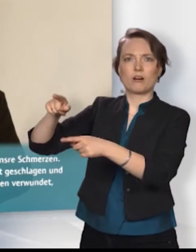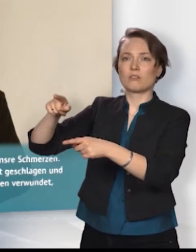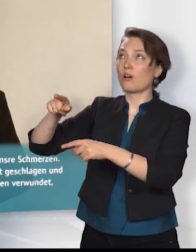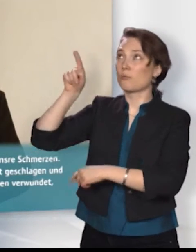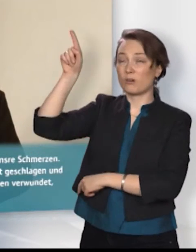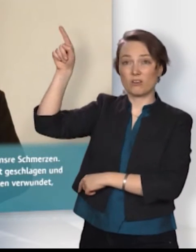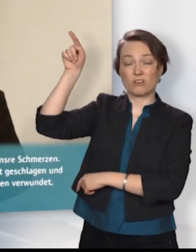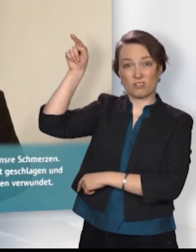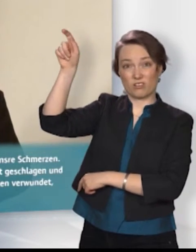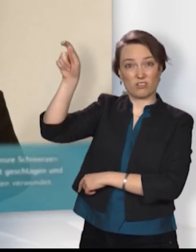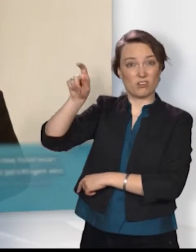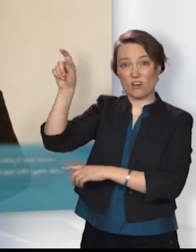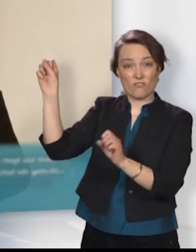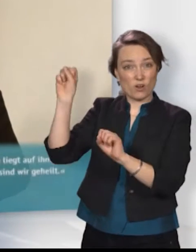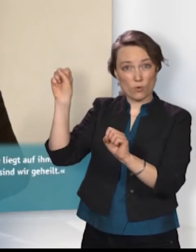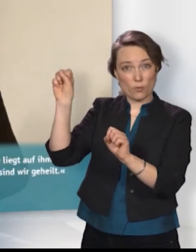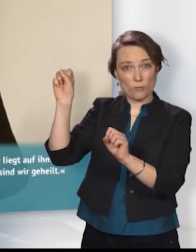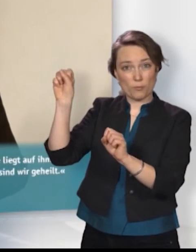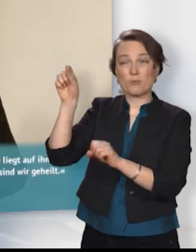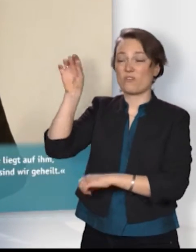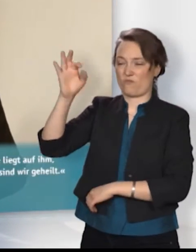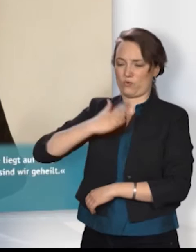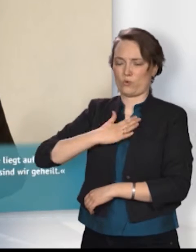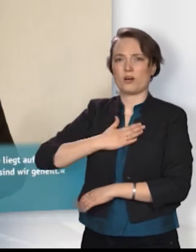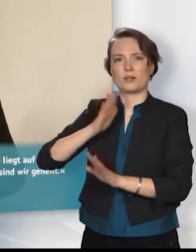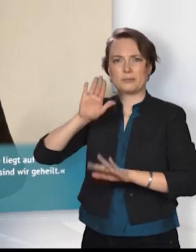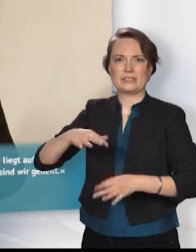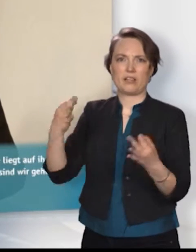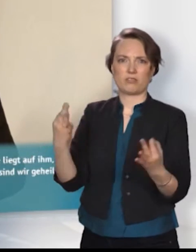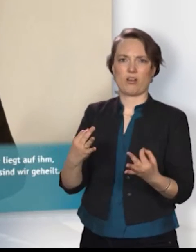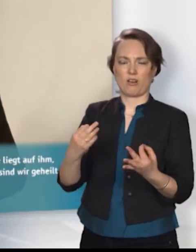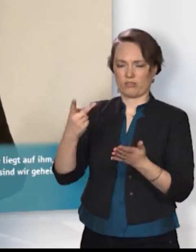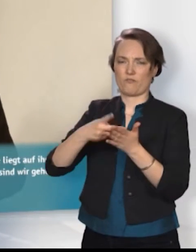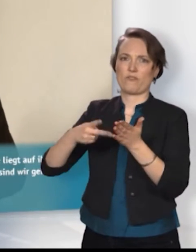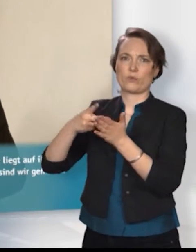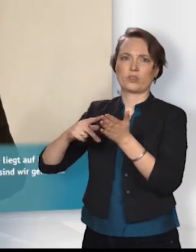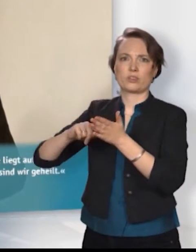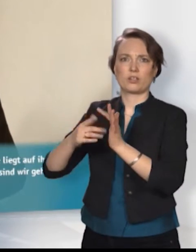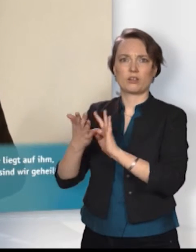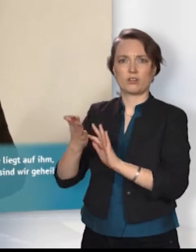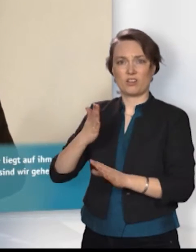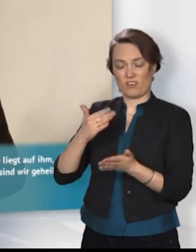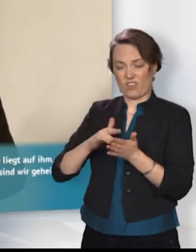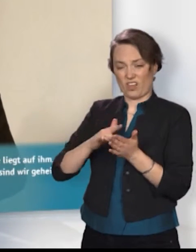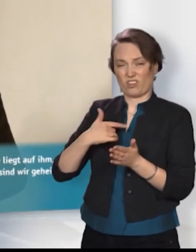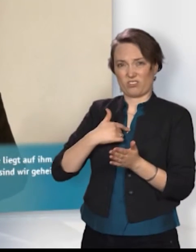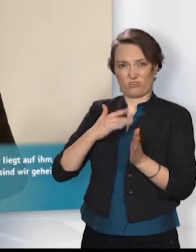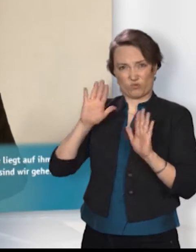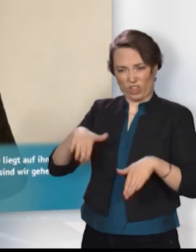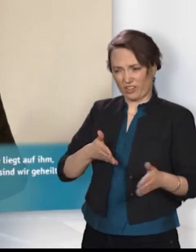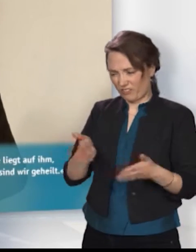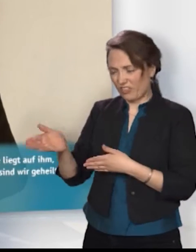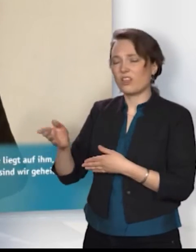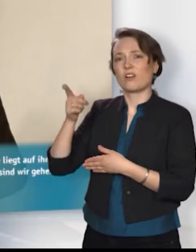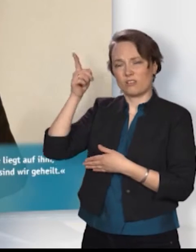unserer Missetat willen verwundet und um unserer Sünde willen zerschlagen. Die Strafe liegt auf ihm, auf dass wir